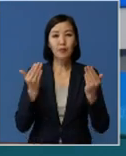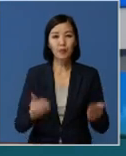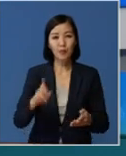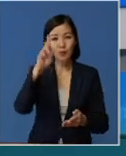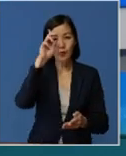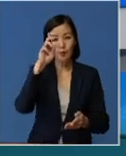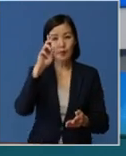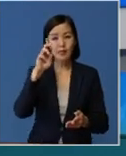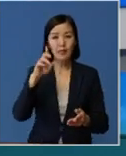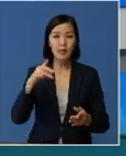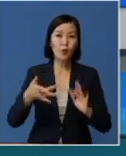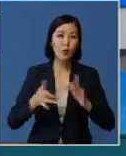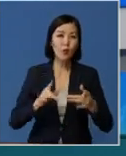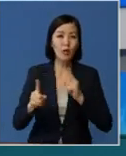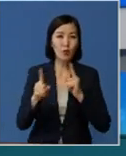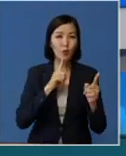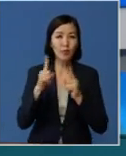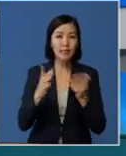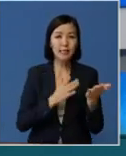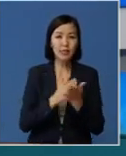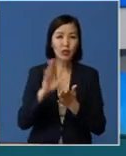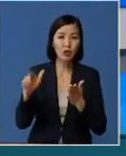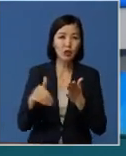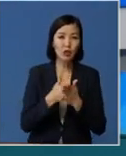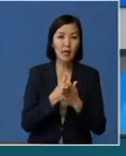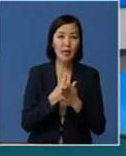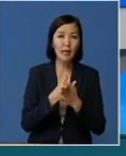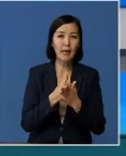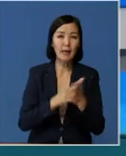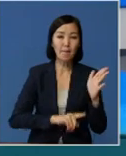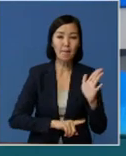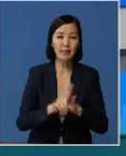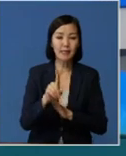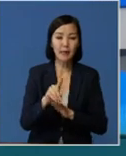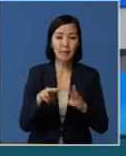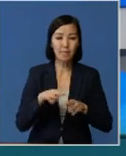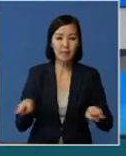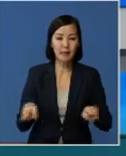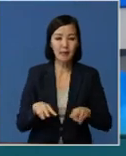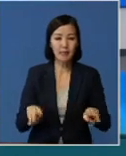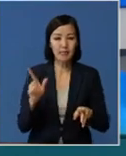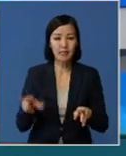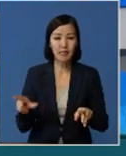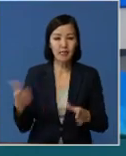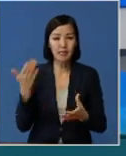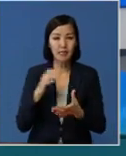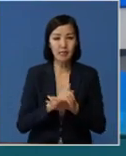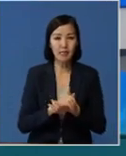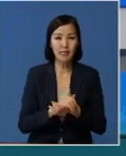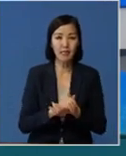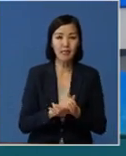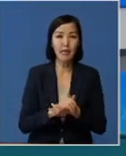Бүгін үкіметтің онлайн отырысында қызметіне жаңа кіріскен министрлер таныстырылды. Жиында Қазақстан Республикасы білім және ғылым министрі